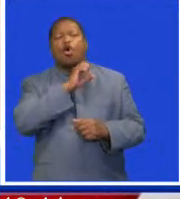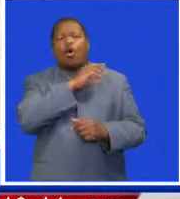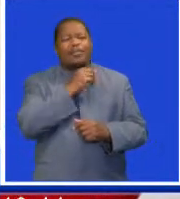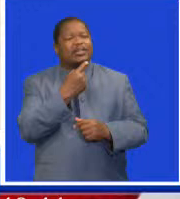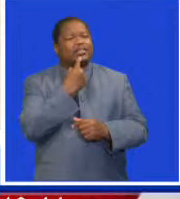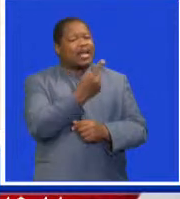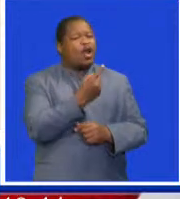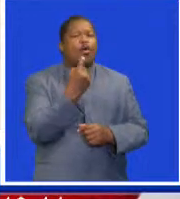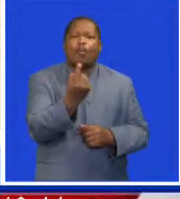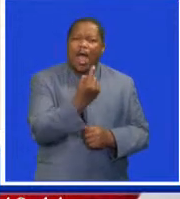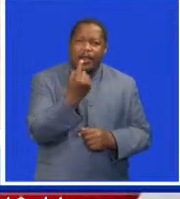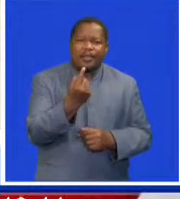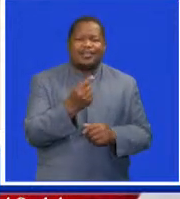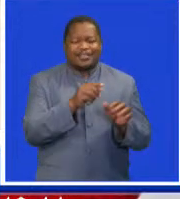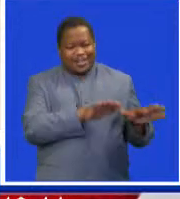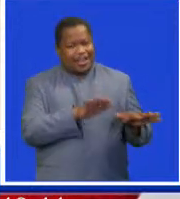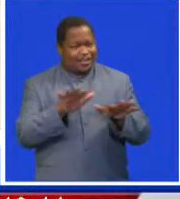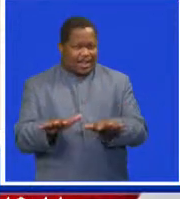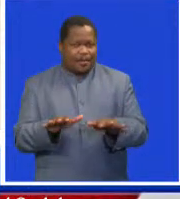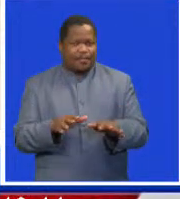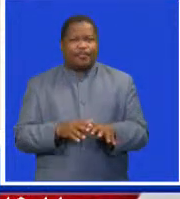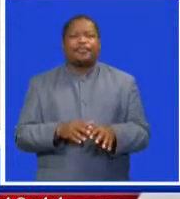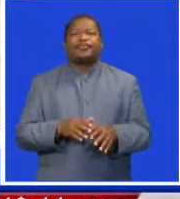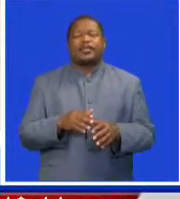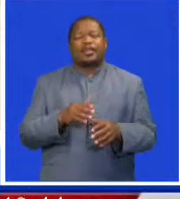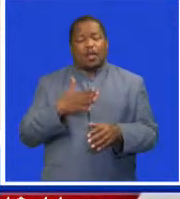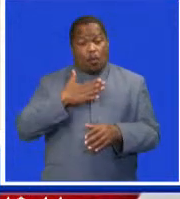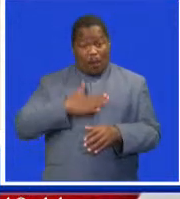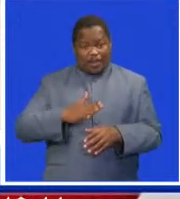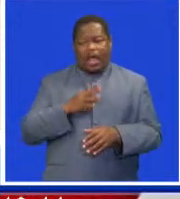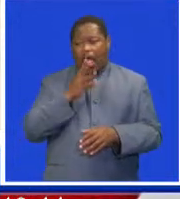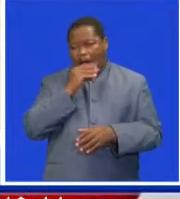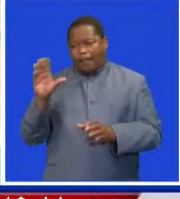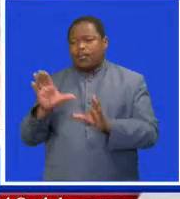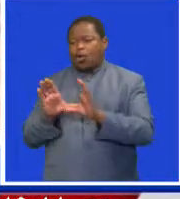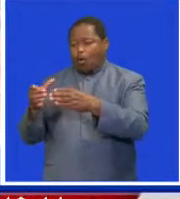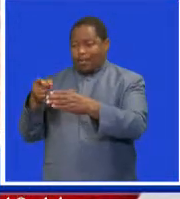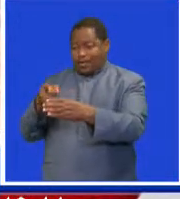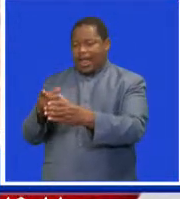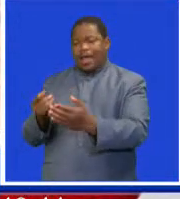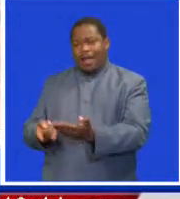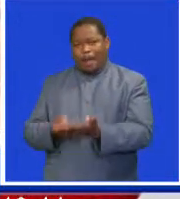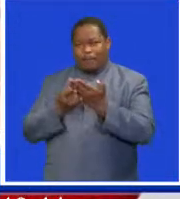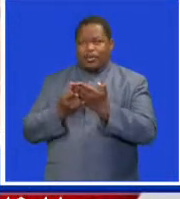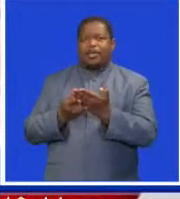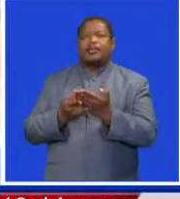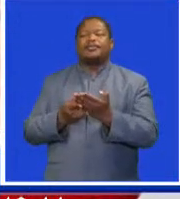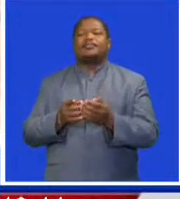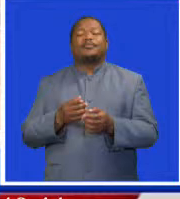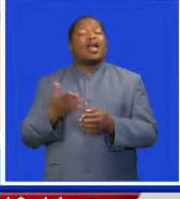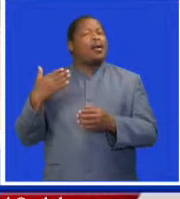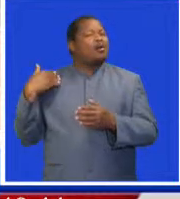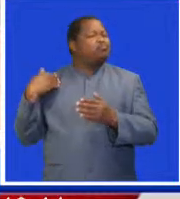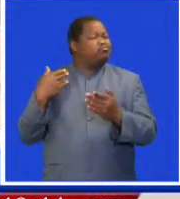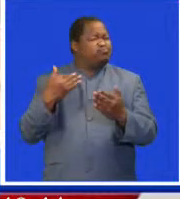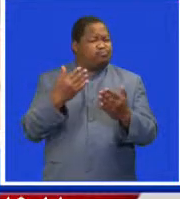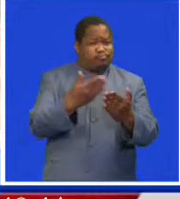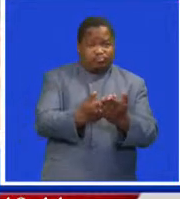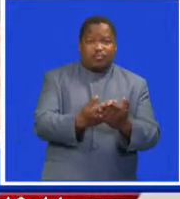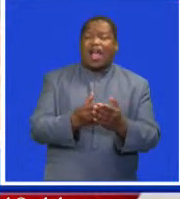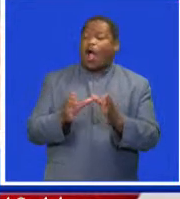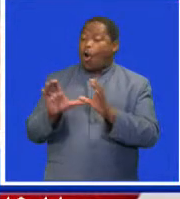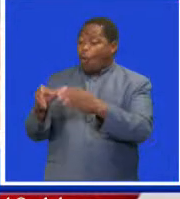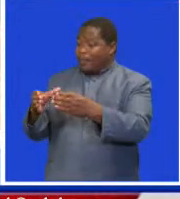lokuthi ngibe nendzawo lapho ngiyawukhala khona bese bayangibukela bekulukhuni kusebenza kuleti khathi lelibandla